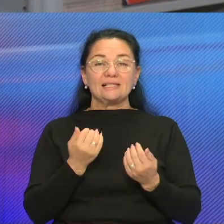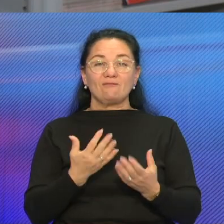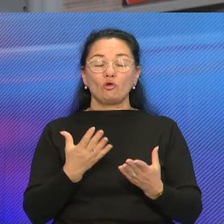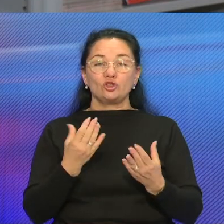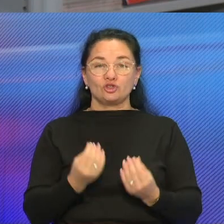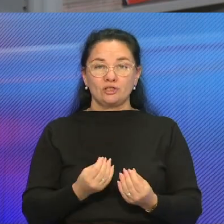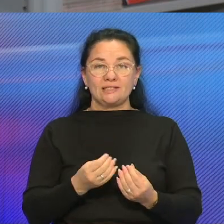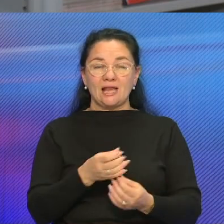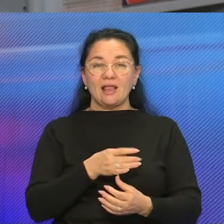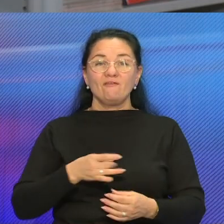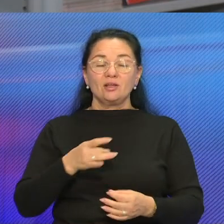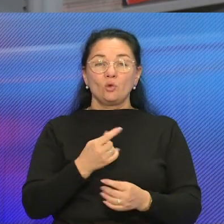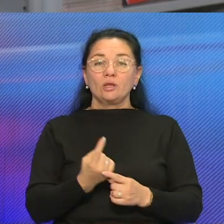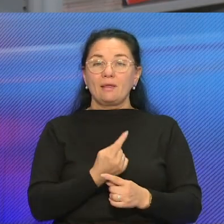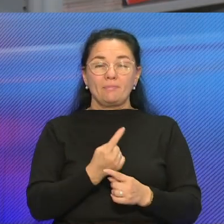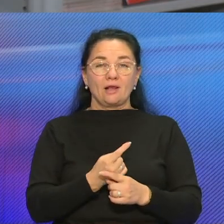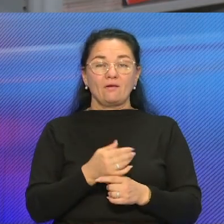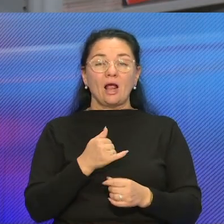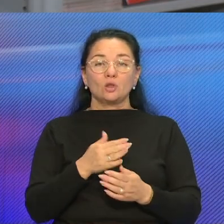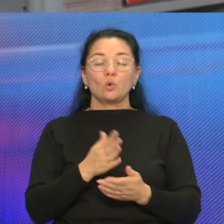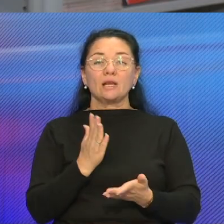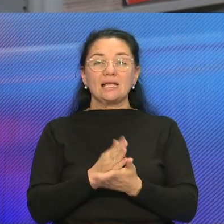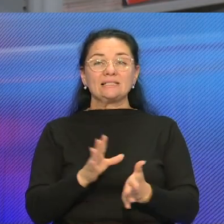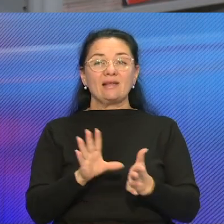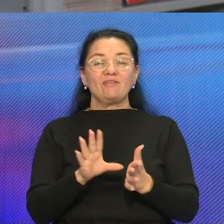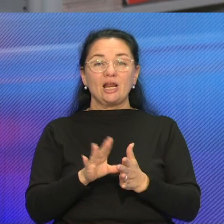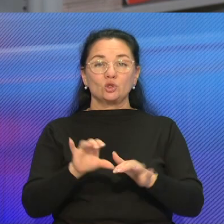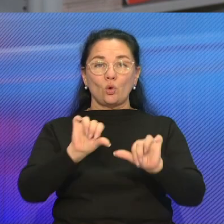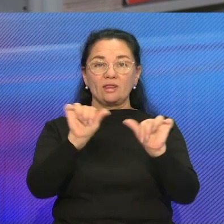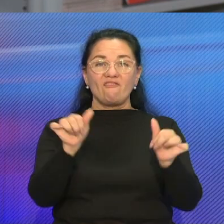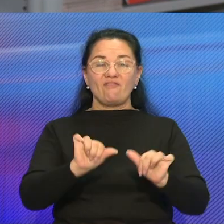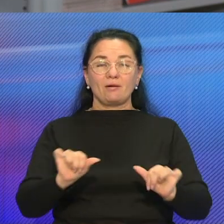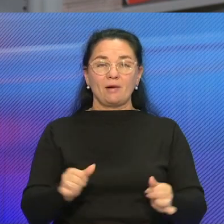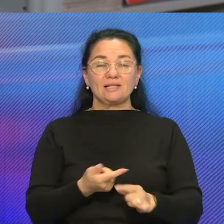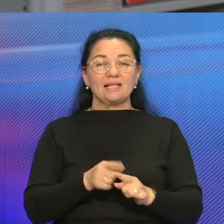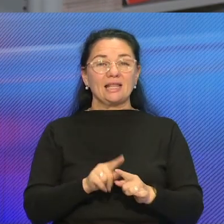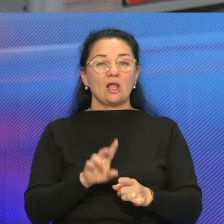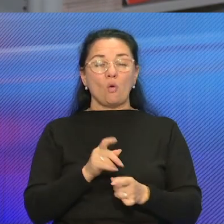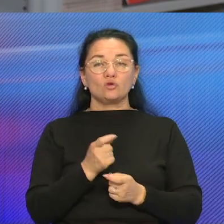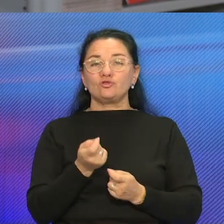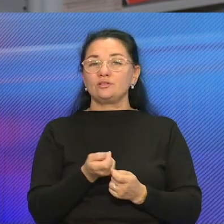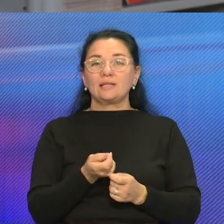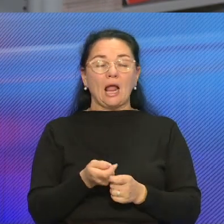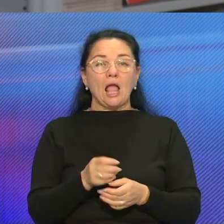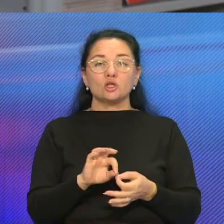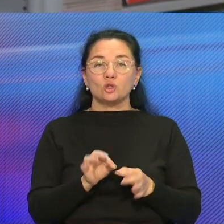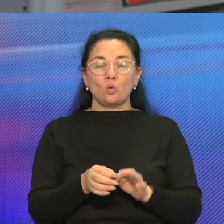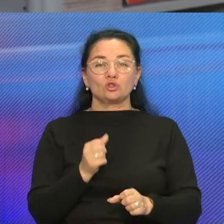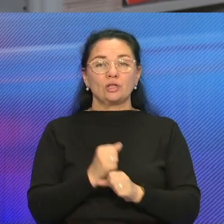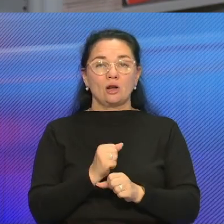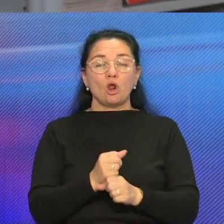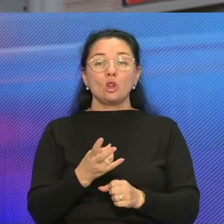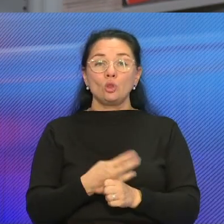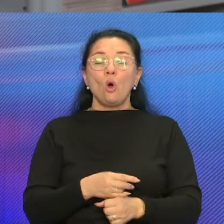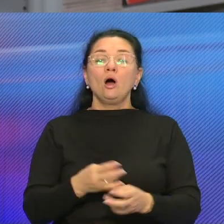дзін займаецца піраводам ў электронный формат выданніў. І гэта вельмі крапатлівая работа, але патрэбляе на сёняшній